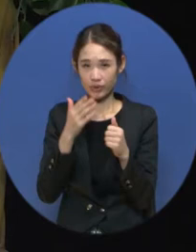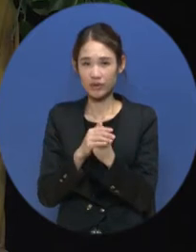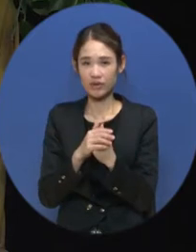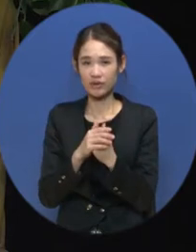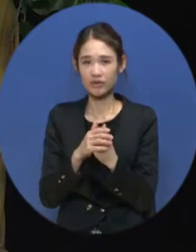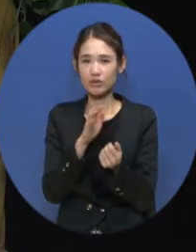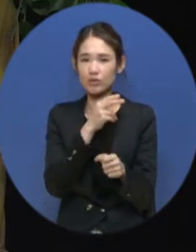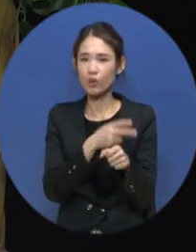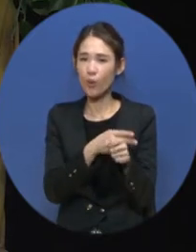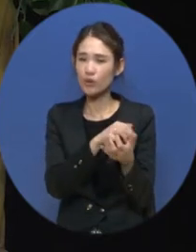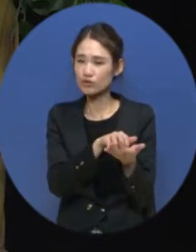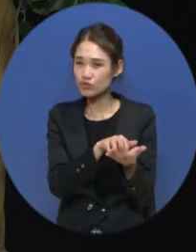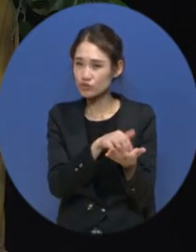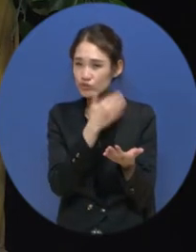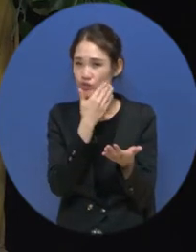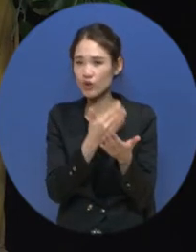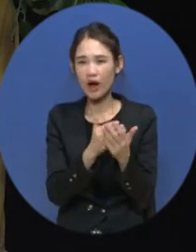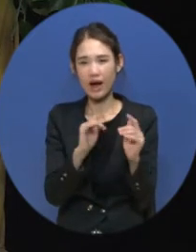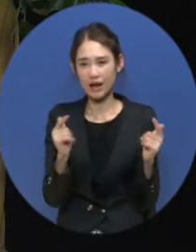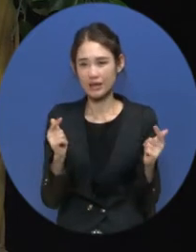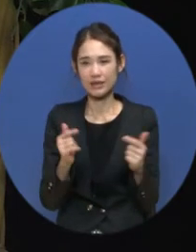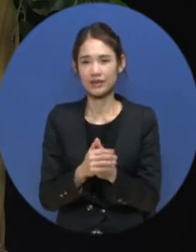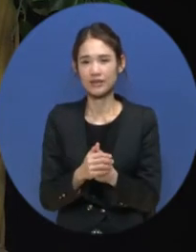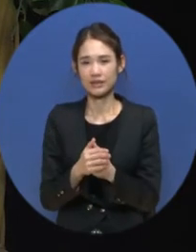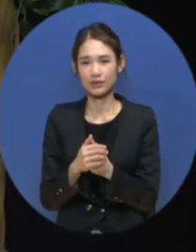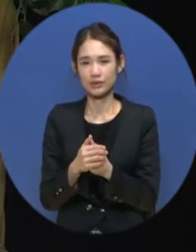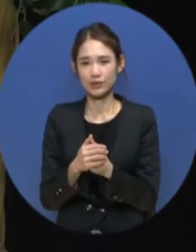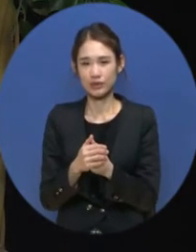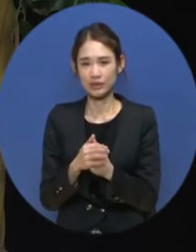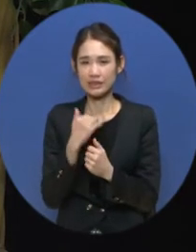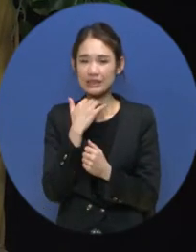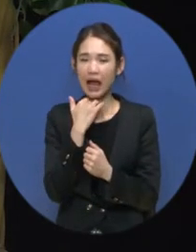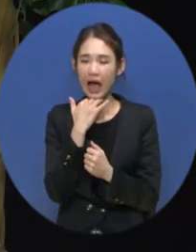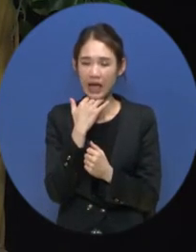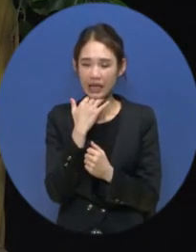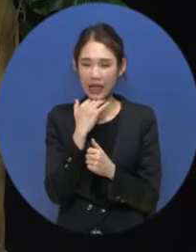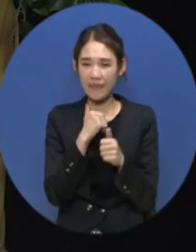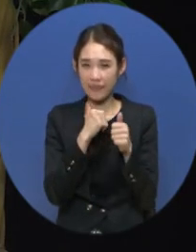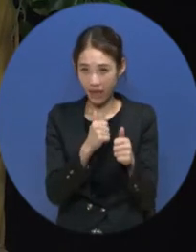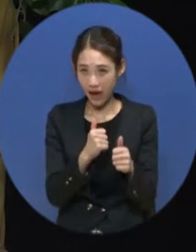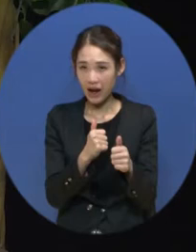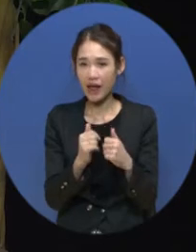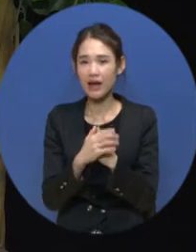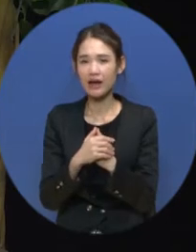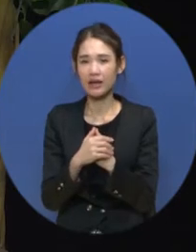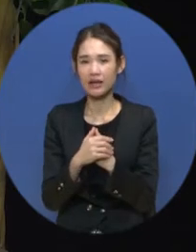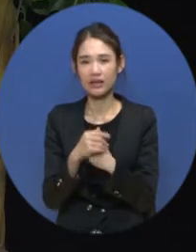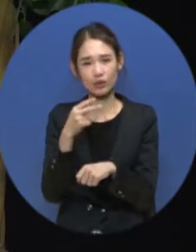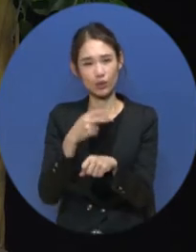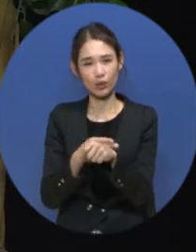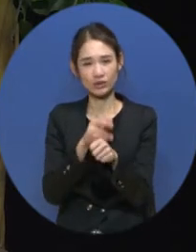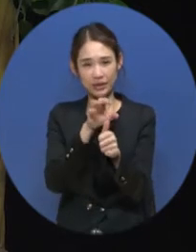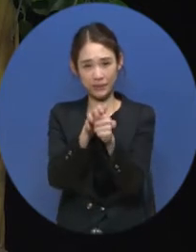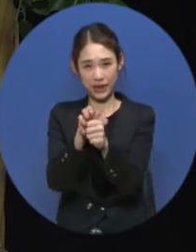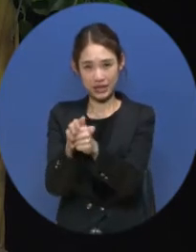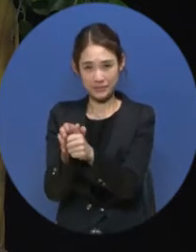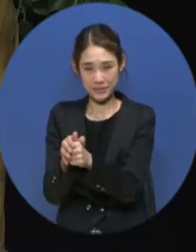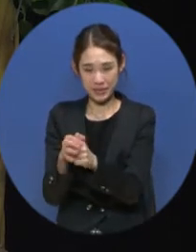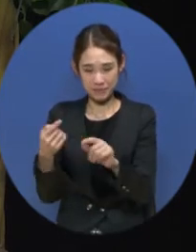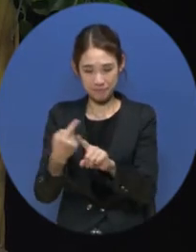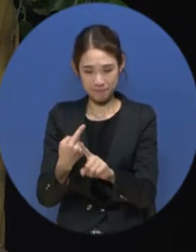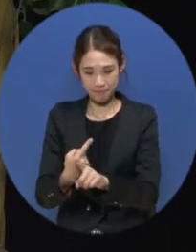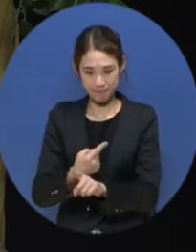그래서 교사 수가 몇 명인지는 중요한 게 아니라 어떤 연령대의 아이들이 있냐에 따라서 네. 그 교사 배치가